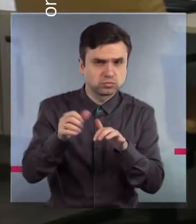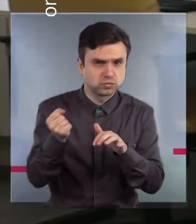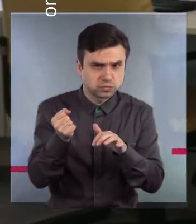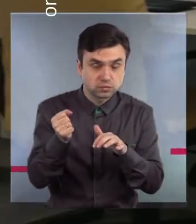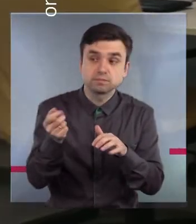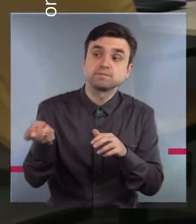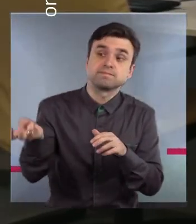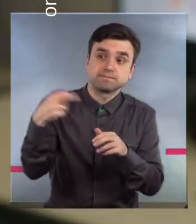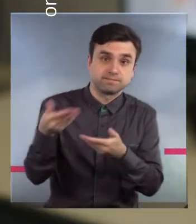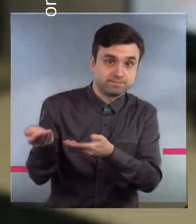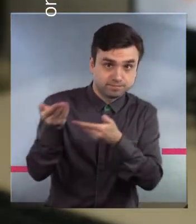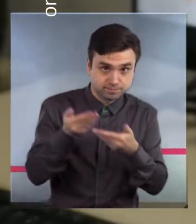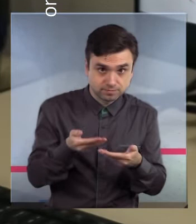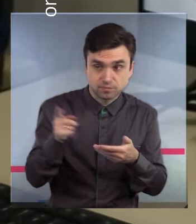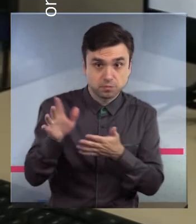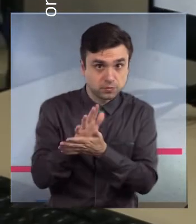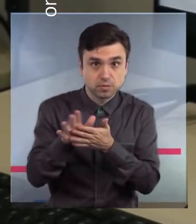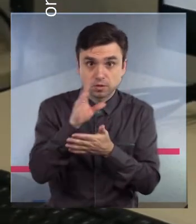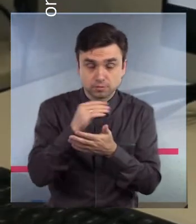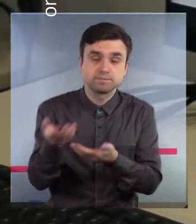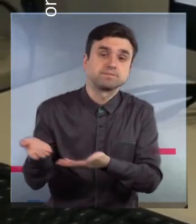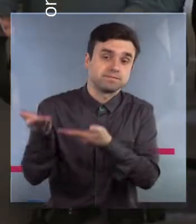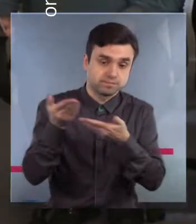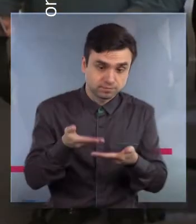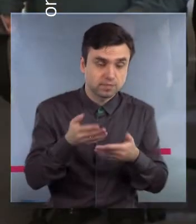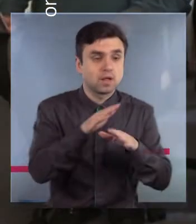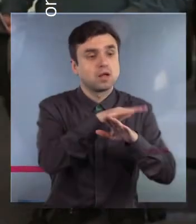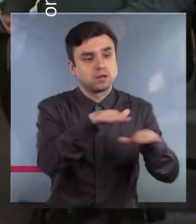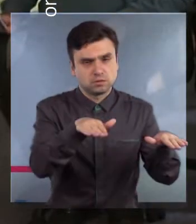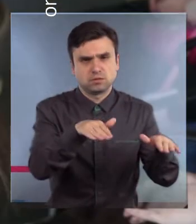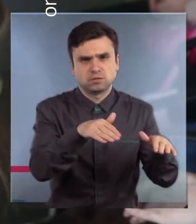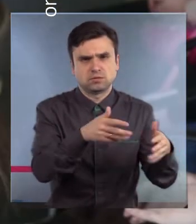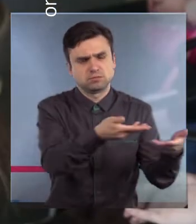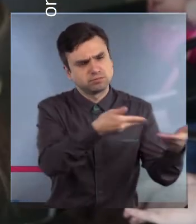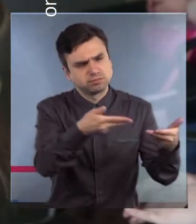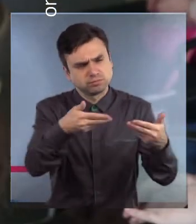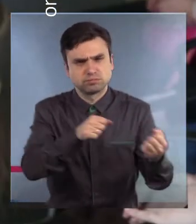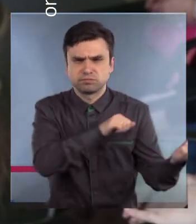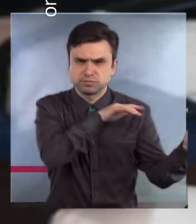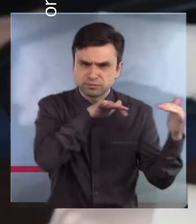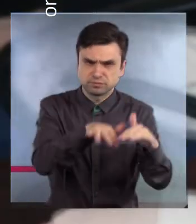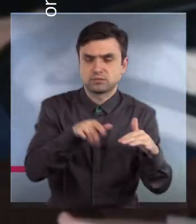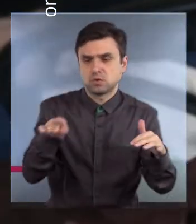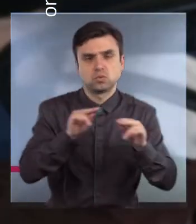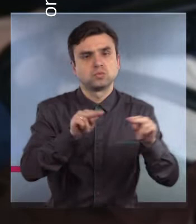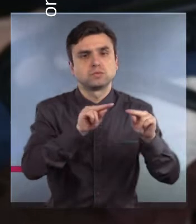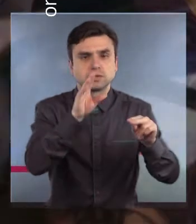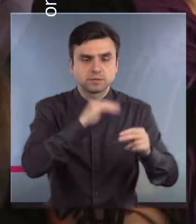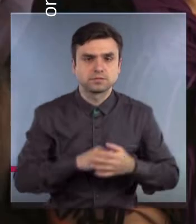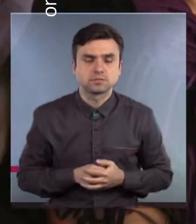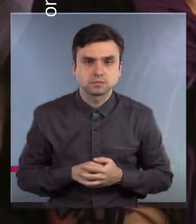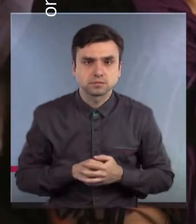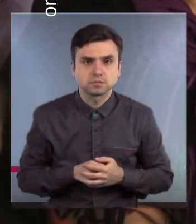надаємо. Кот-клаб в Україні – це не тільки сучасні IT-технології для дітей, а ще й навчання менторів і волонтерів новим підходом до передачі